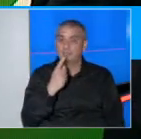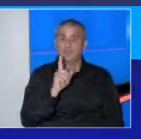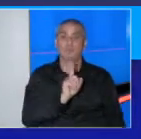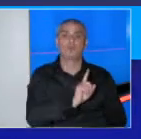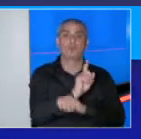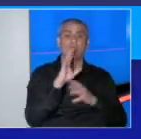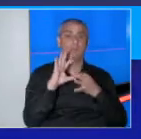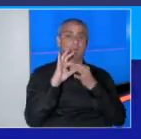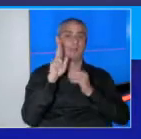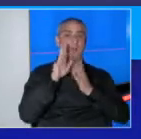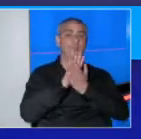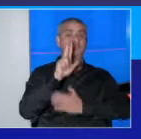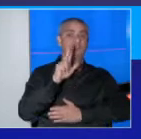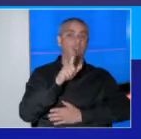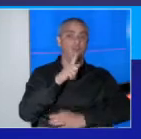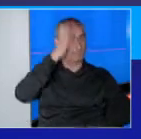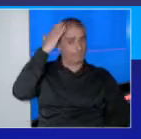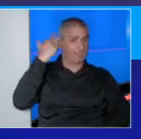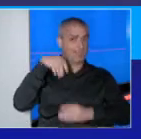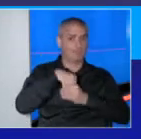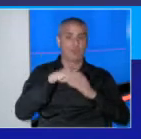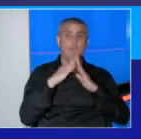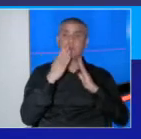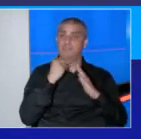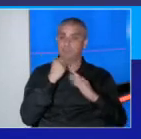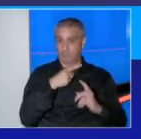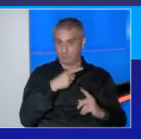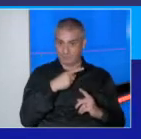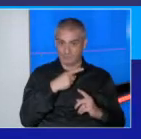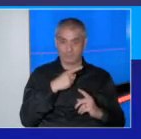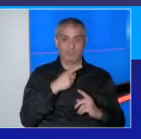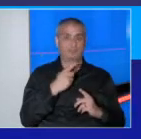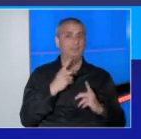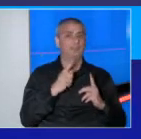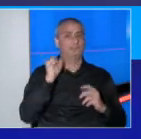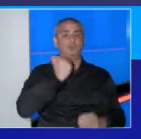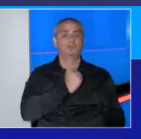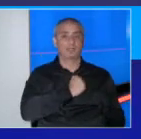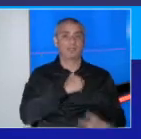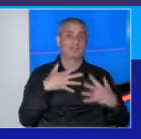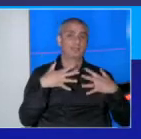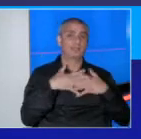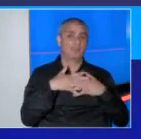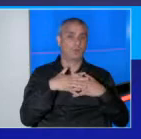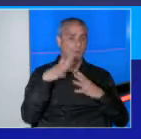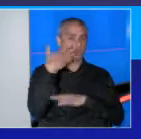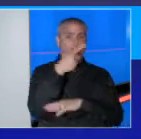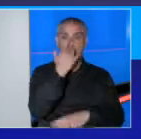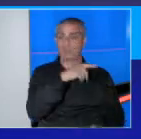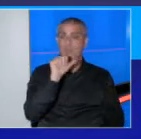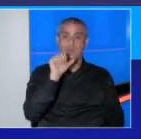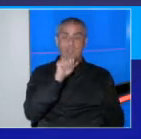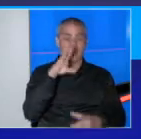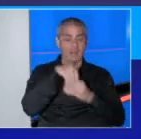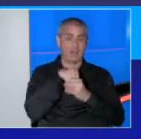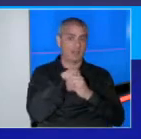באמת ברית האחים של 2013, בנט היה חלק מהבית היהודי, התור ציונות דתית, האיחוד הלאומי של סמוטריץ' אז, אורי אריאל היה חלק